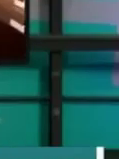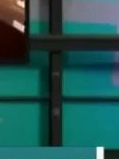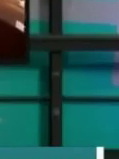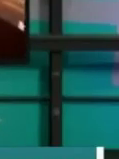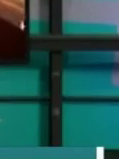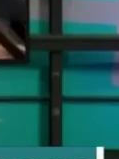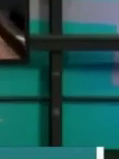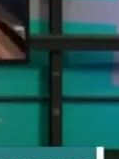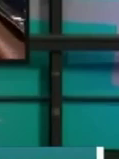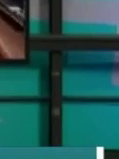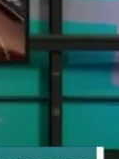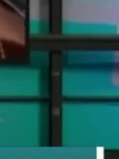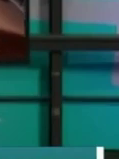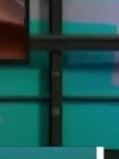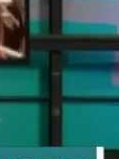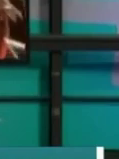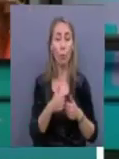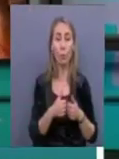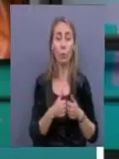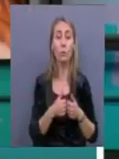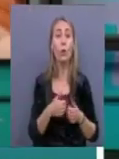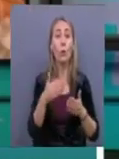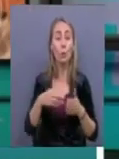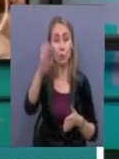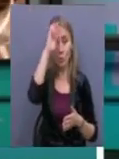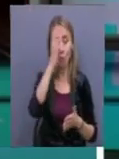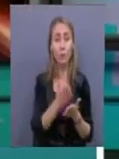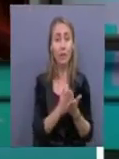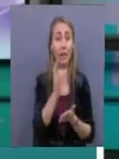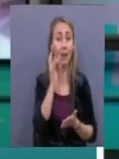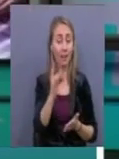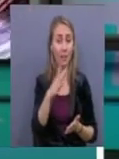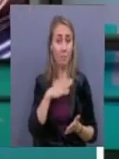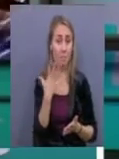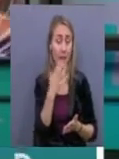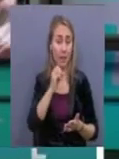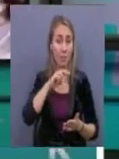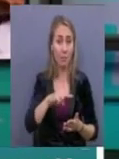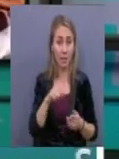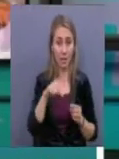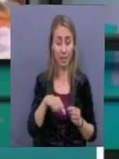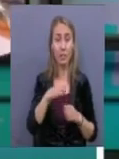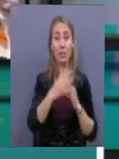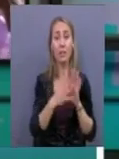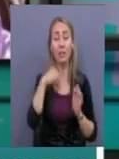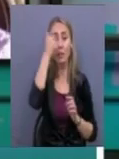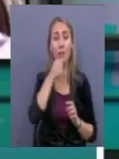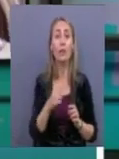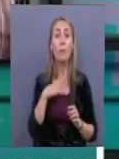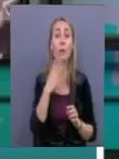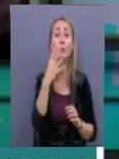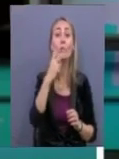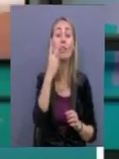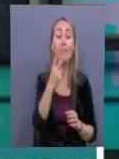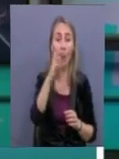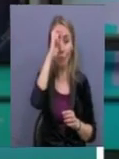Облыста 2-ші жыл қатарынан өткізілетін Қазақстан Республикасының үздік мемлекеттік қызметшісі байқауы ағымдағы жылдың 5-ші сәуірінде бастау алған болатын.